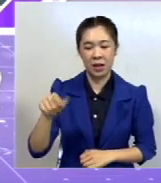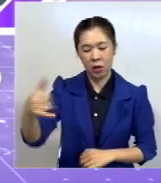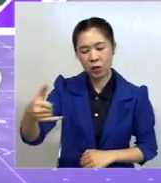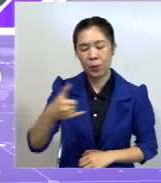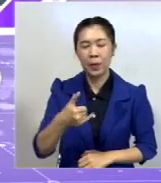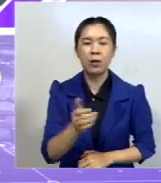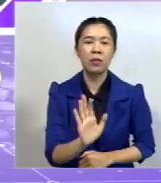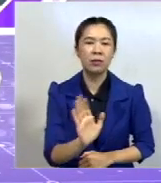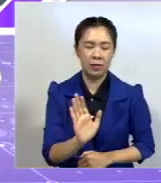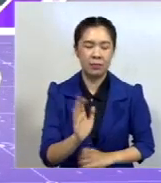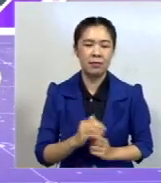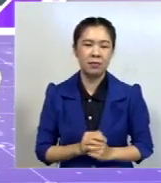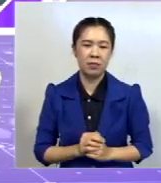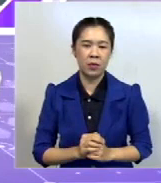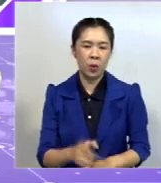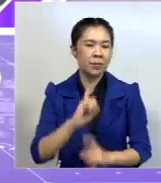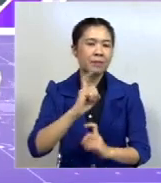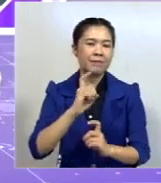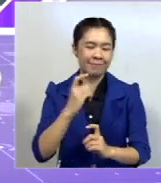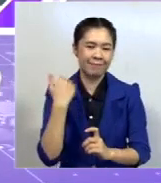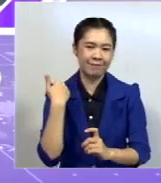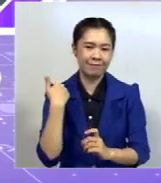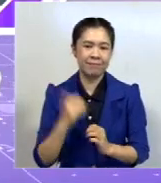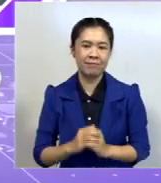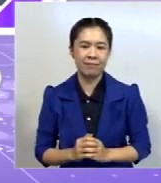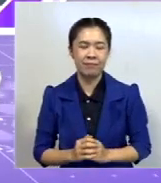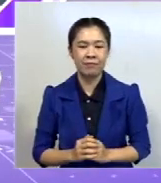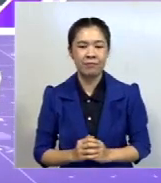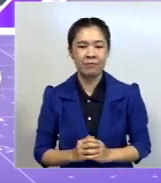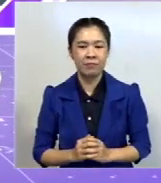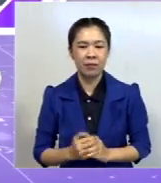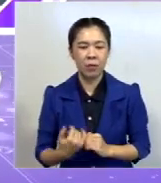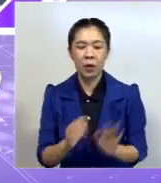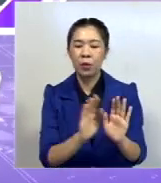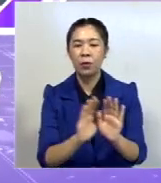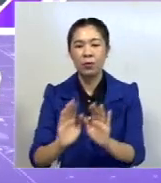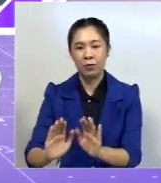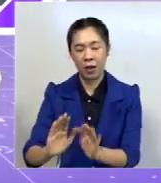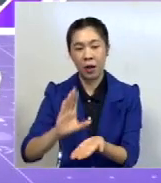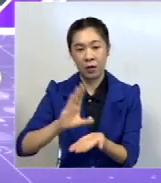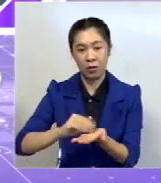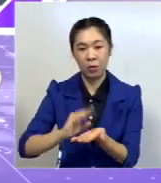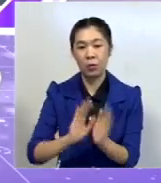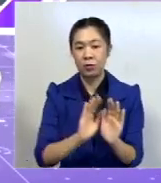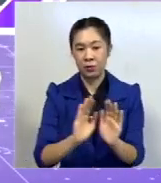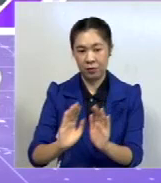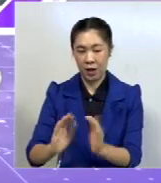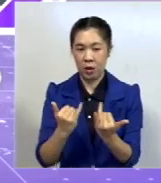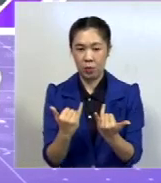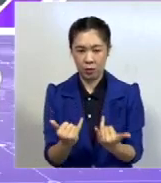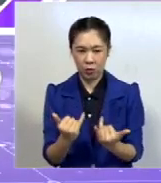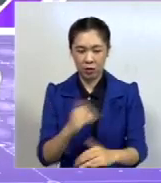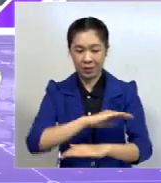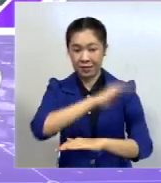ราะไม่อยากจะขึ้นไปเสี่ยงภัยกับตรงนั้นด้วยนะครับวันนี้ก็คงฝากเป็นข้อมูลจะสัมพันธ์ด้วยนะครับว่าช่วงนี้ข้างบนเนี่ย